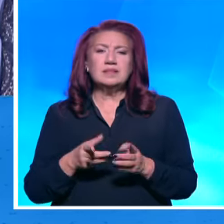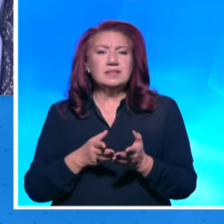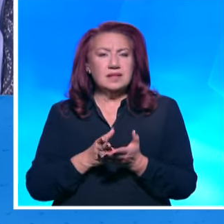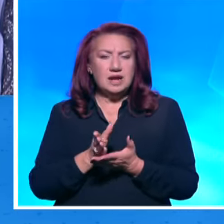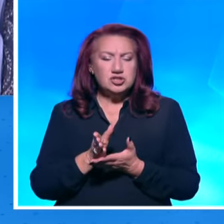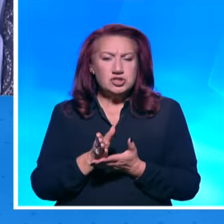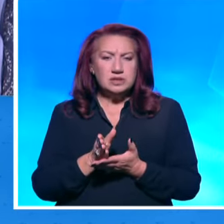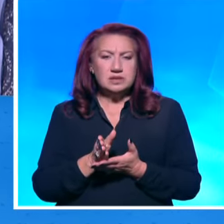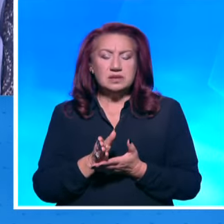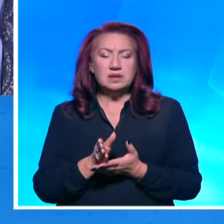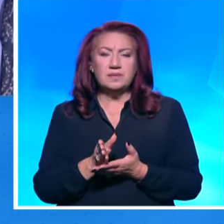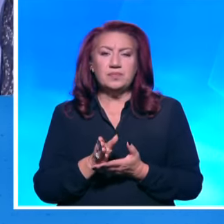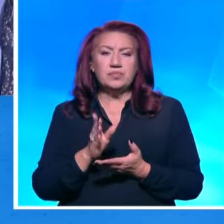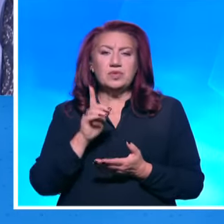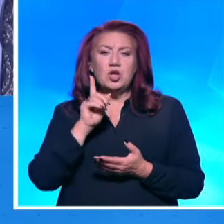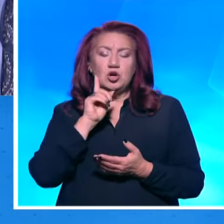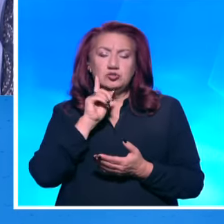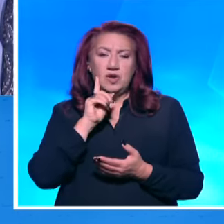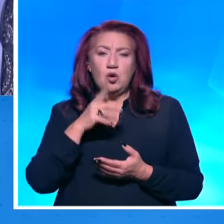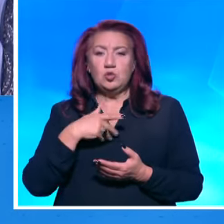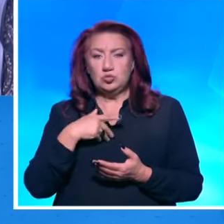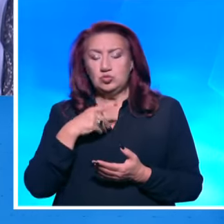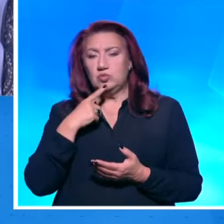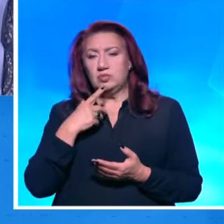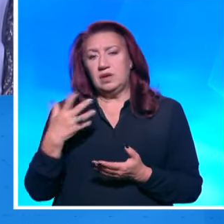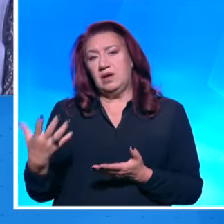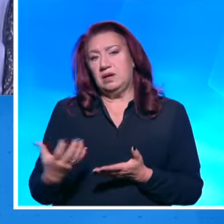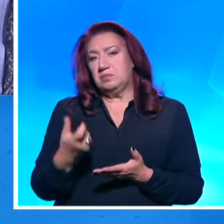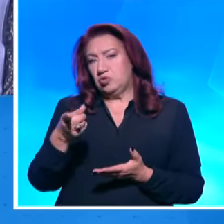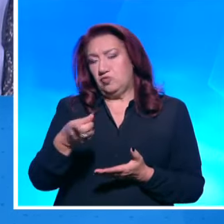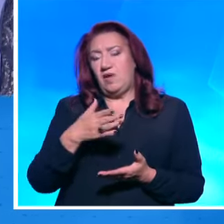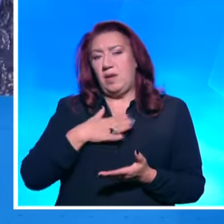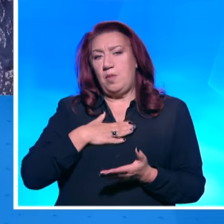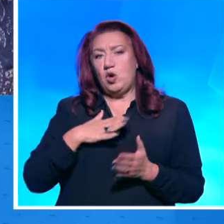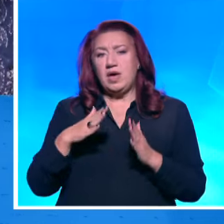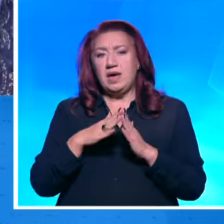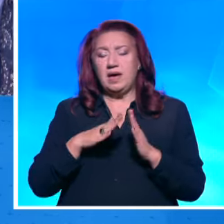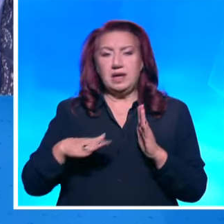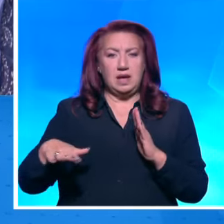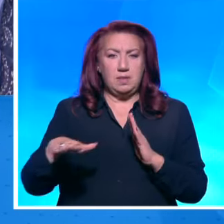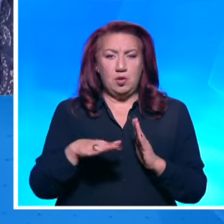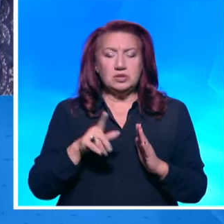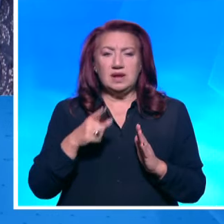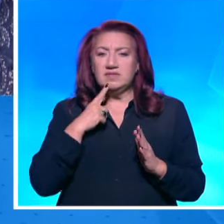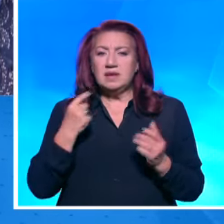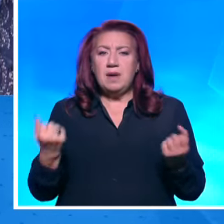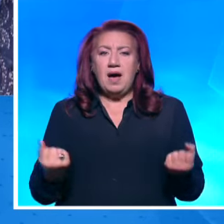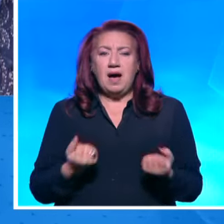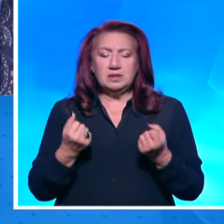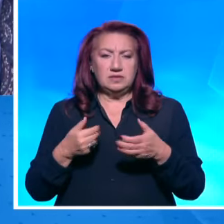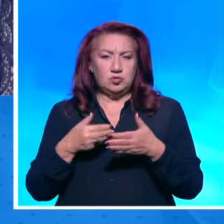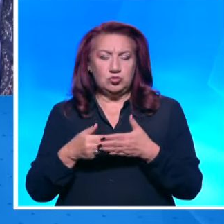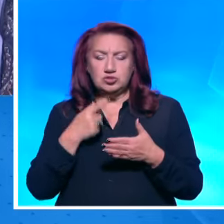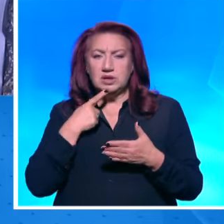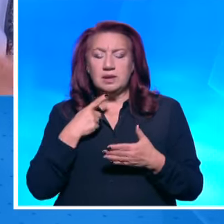че лицето което претендира че е придобило имота по давност трябва да има едно активно отношение към самия имот